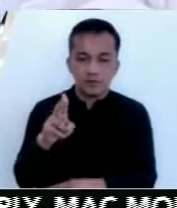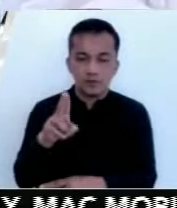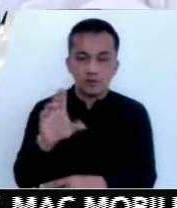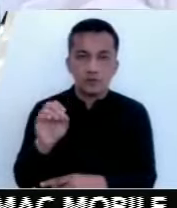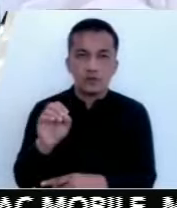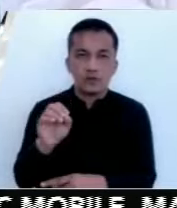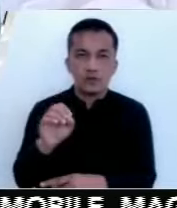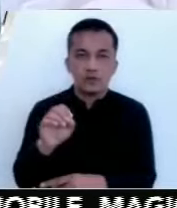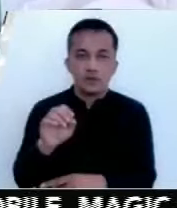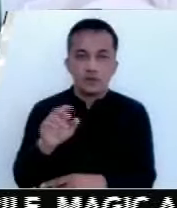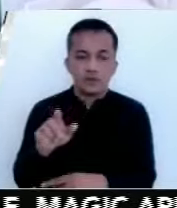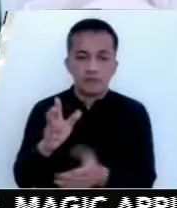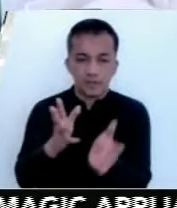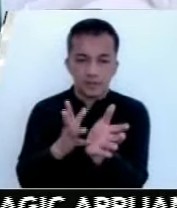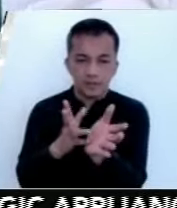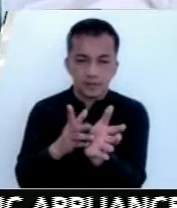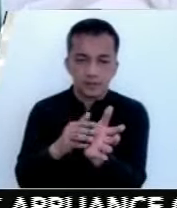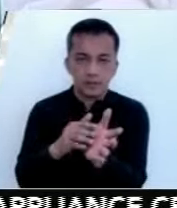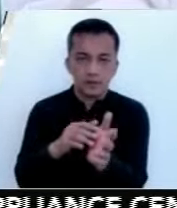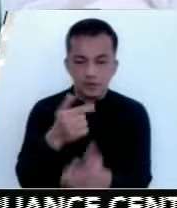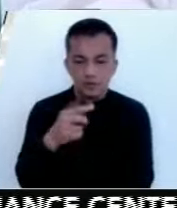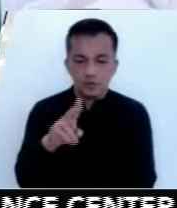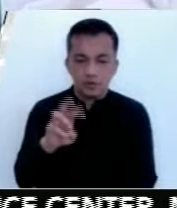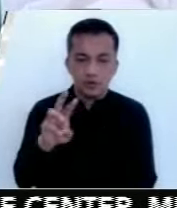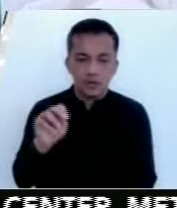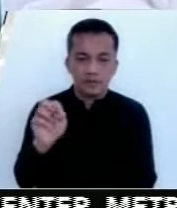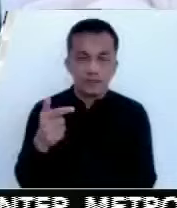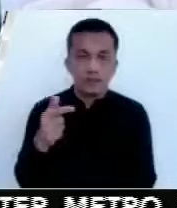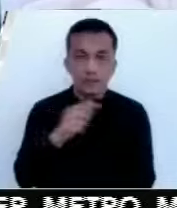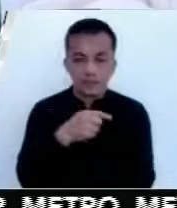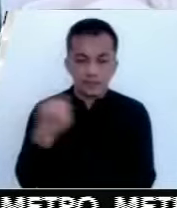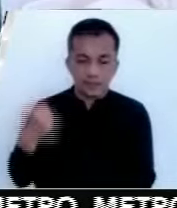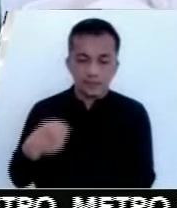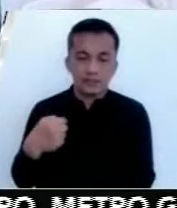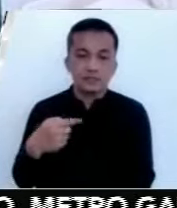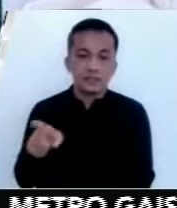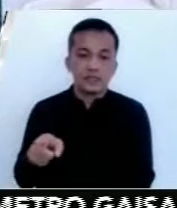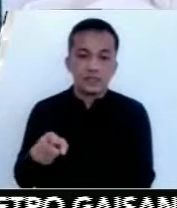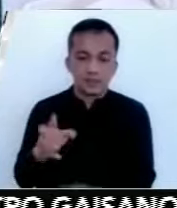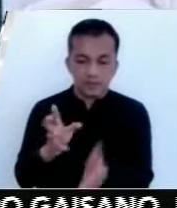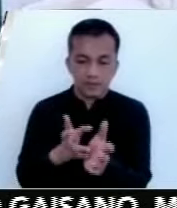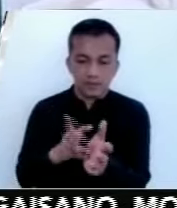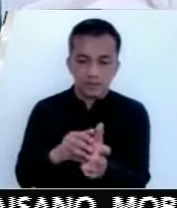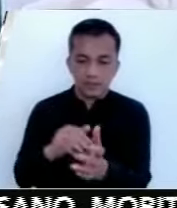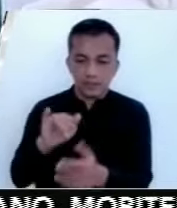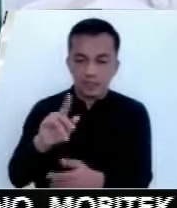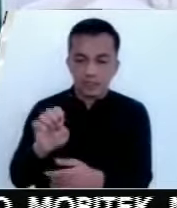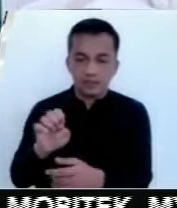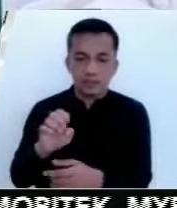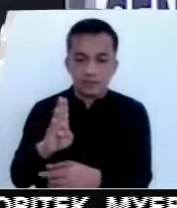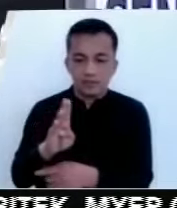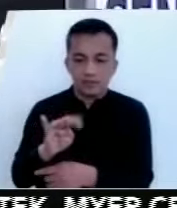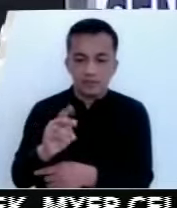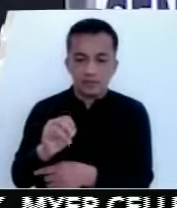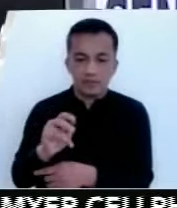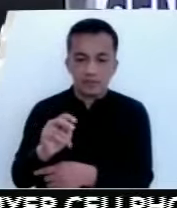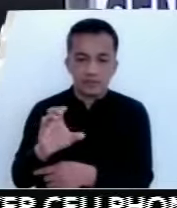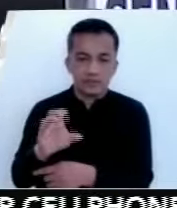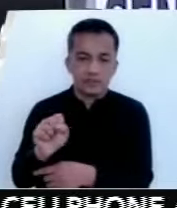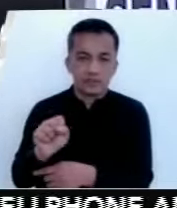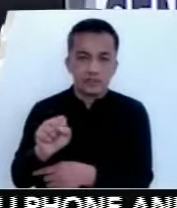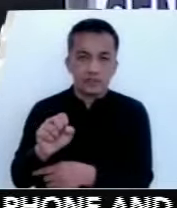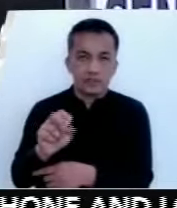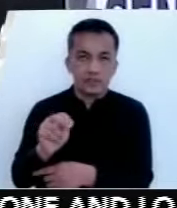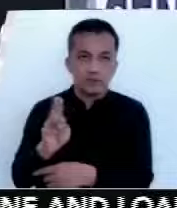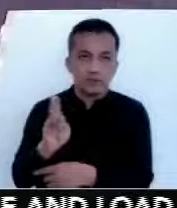fingerprint C go ping na Chinese National at ang fingerprint Alice m biometric print ng NBI ito